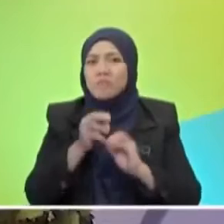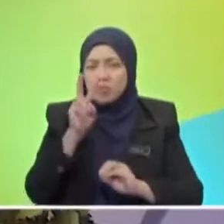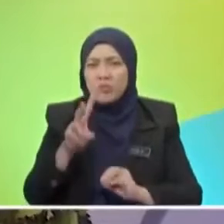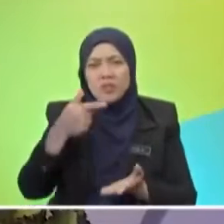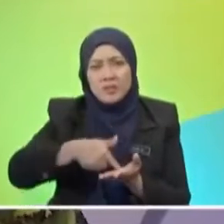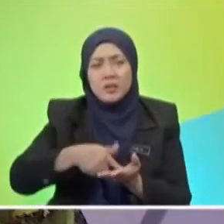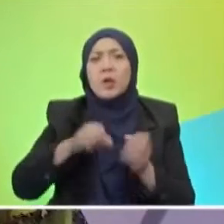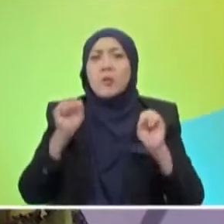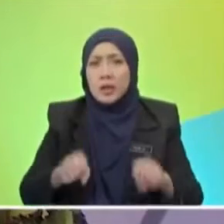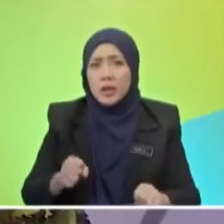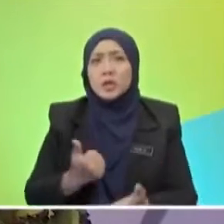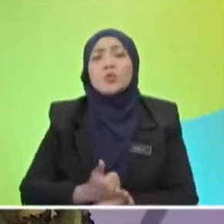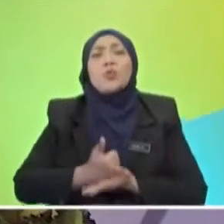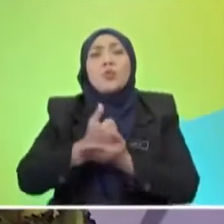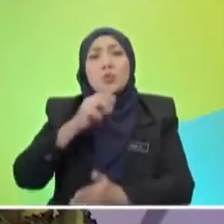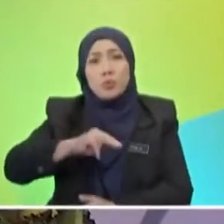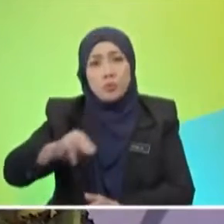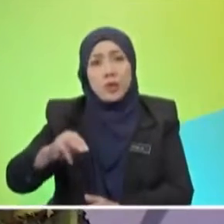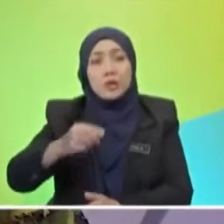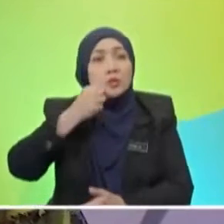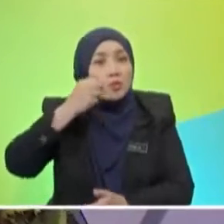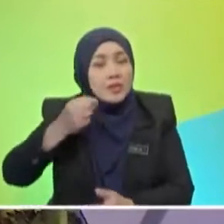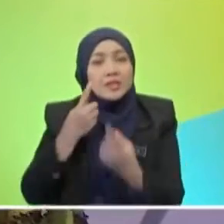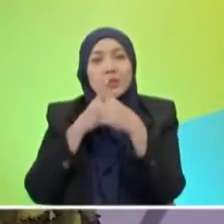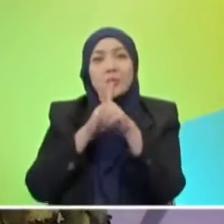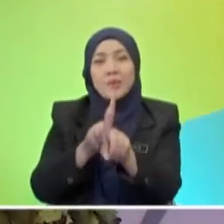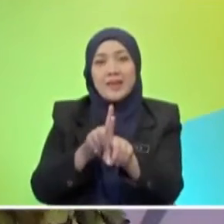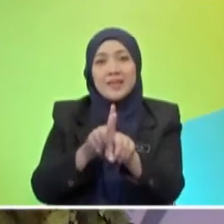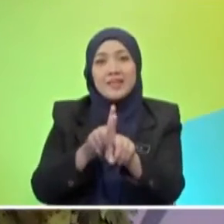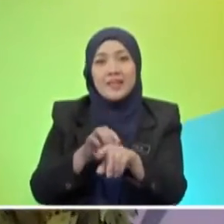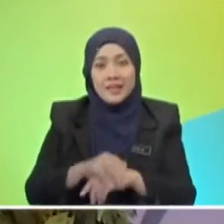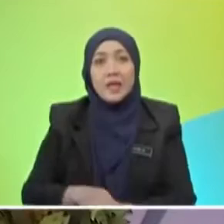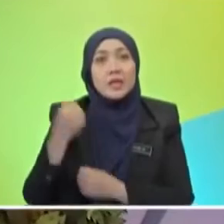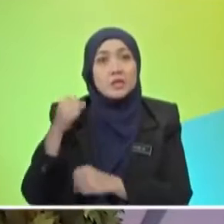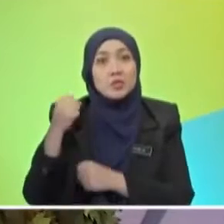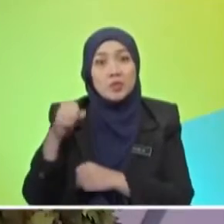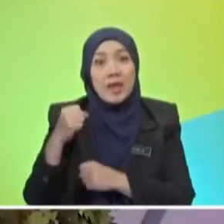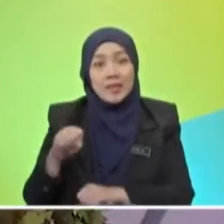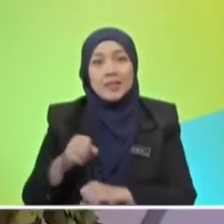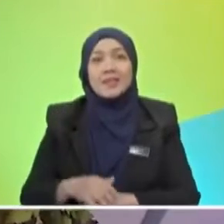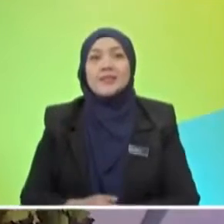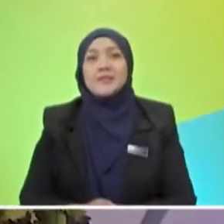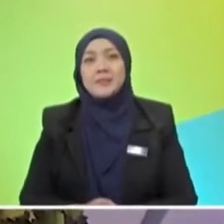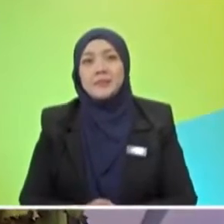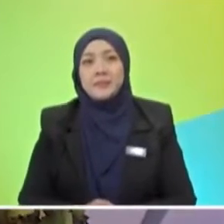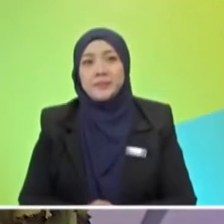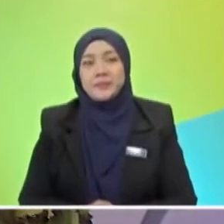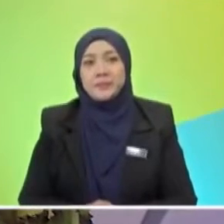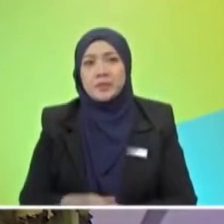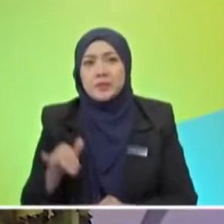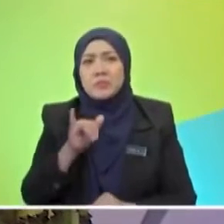menulis jawapan bercapai dengan baiknya. Okey, sukat. Bukan sukat air, bukan sukat